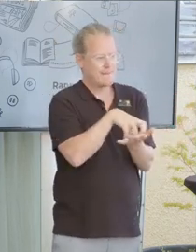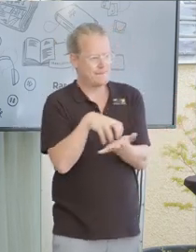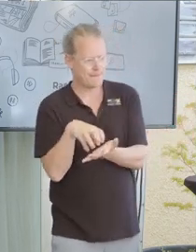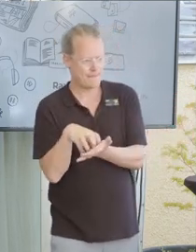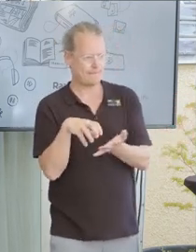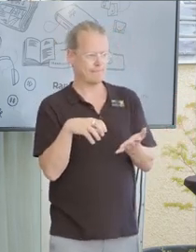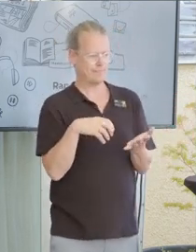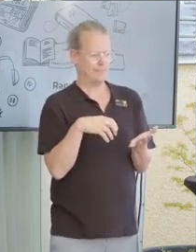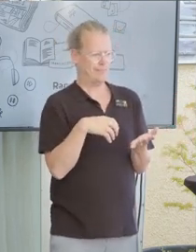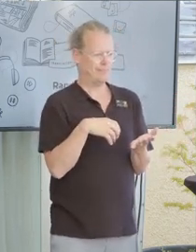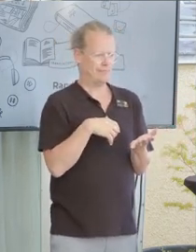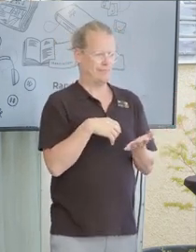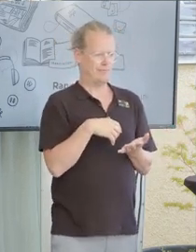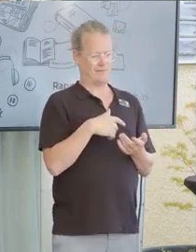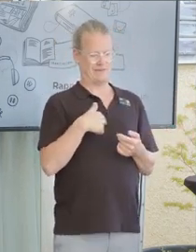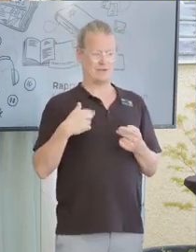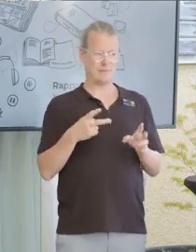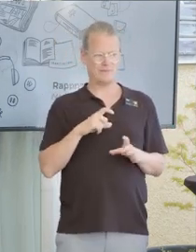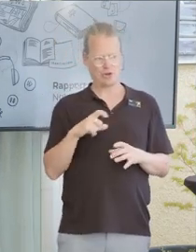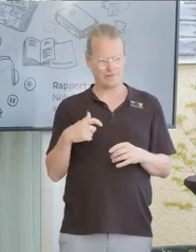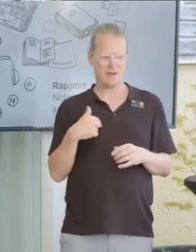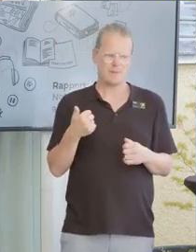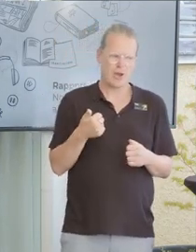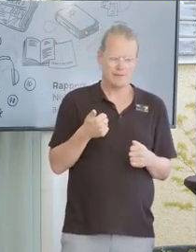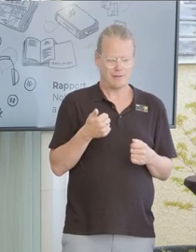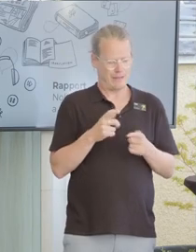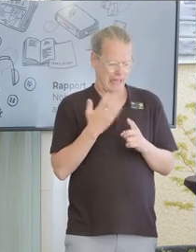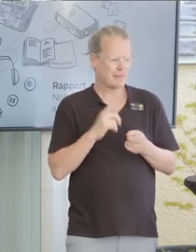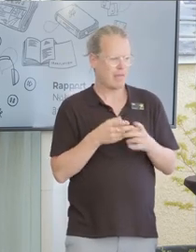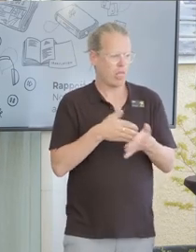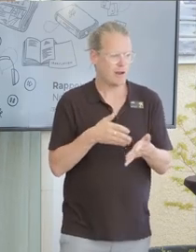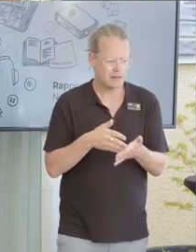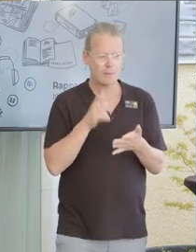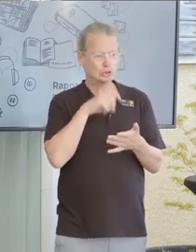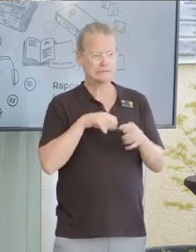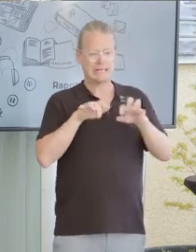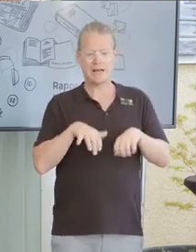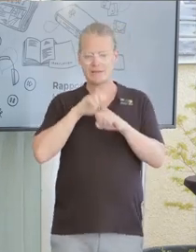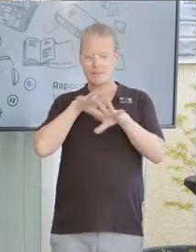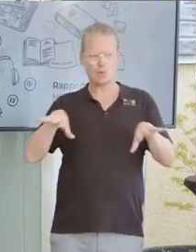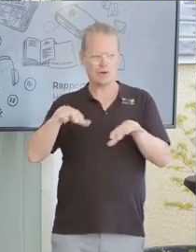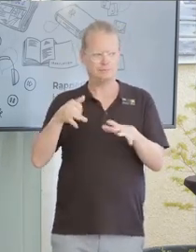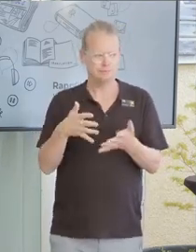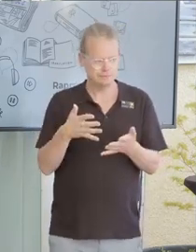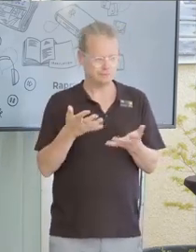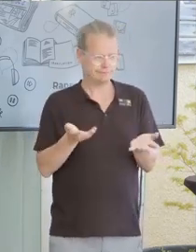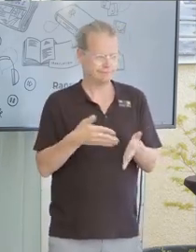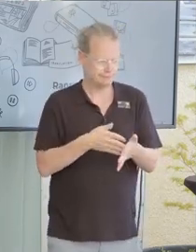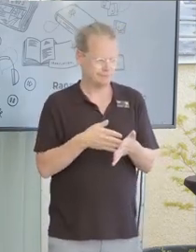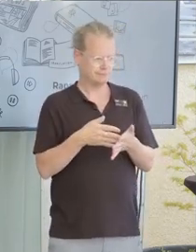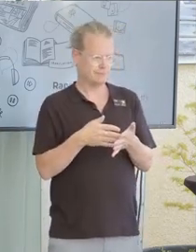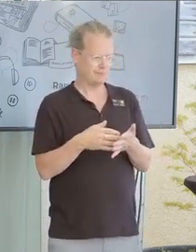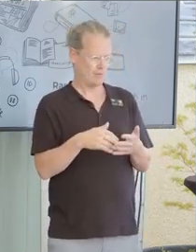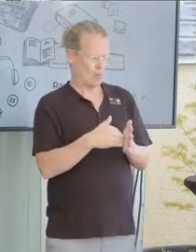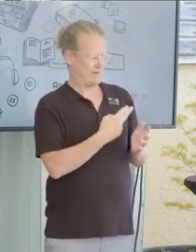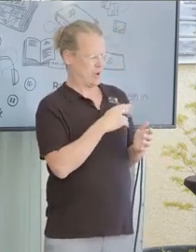få tillgång till det källmaterial som behövs för att kunna liksom, i sin tur bearbeta det i allmänheten tillgång till information. Så att ha en upphovsrätt som